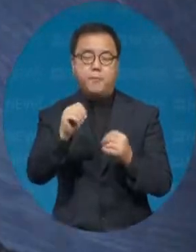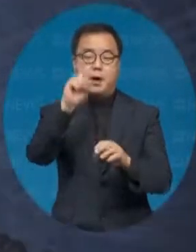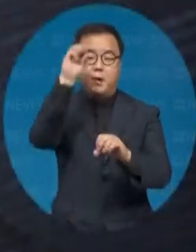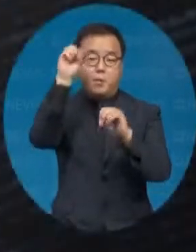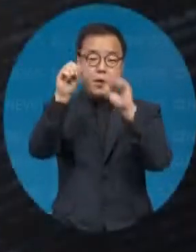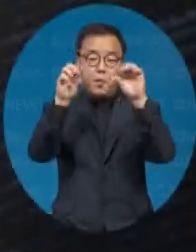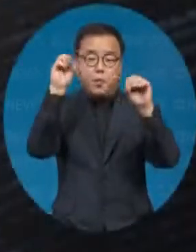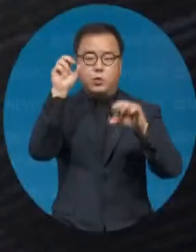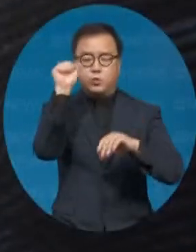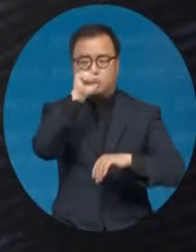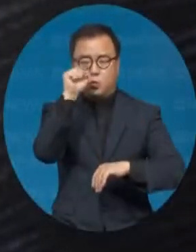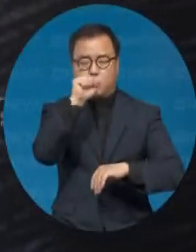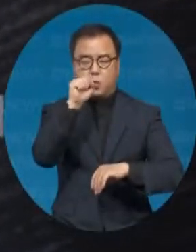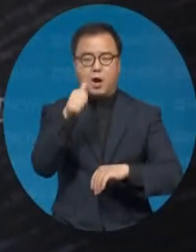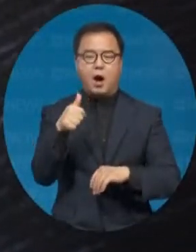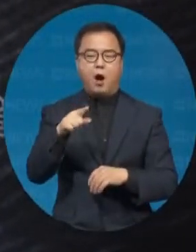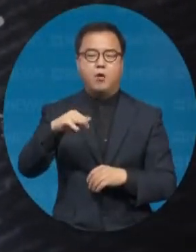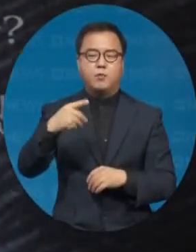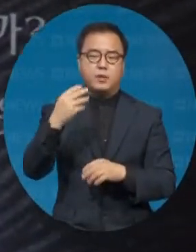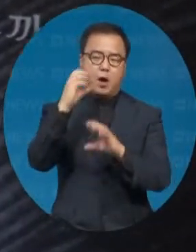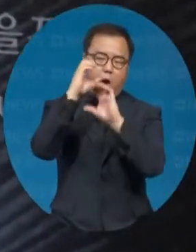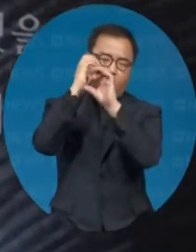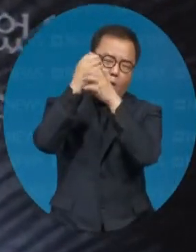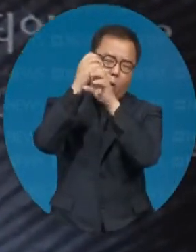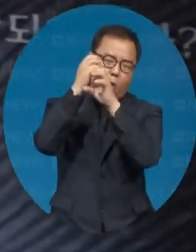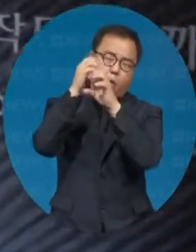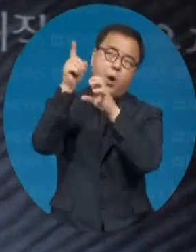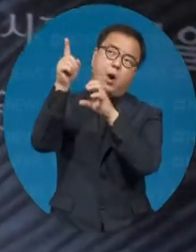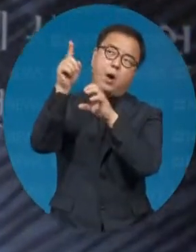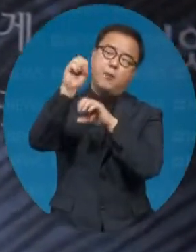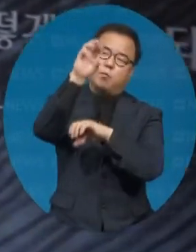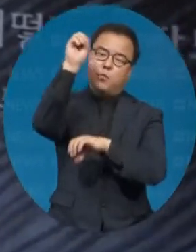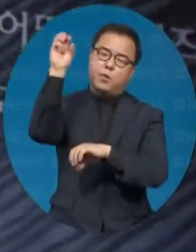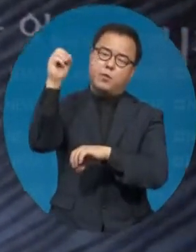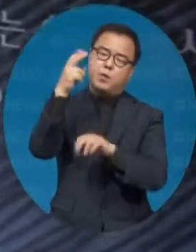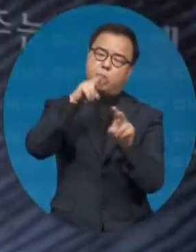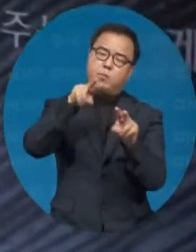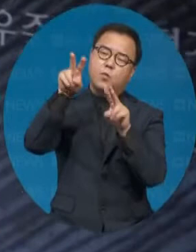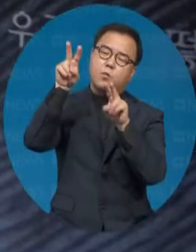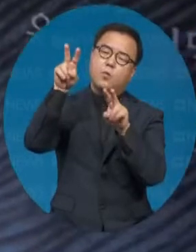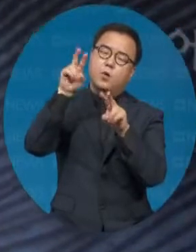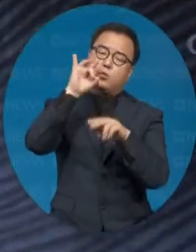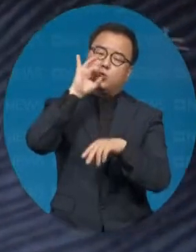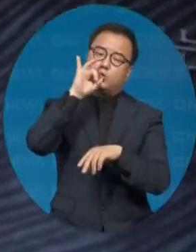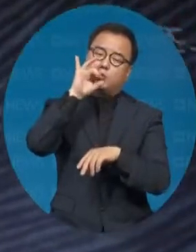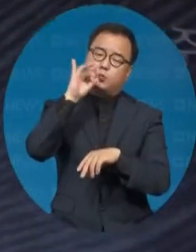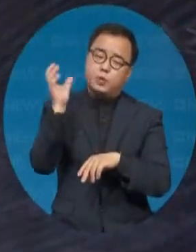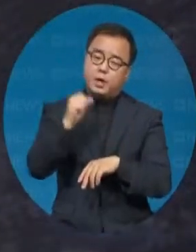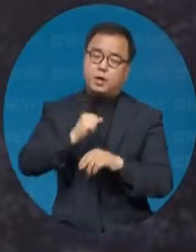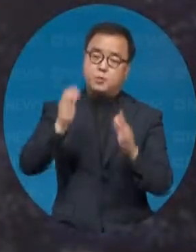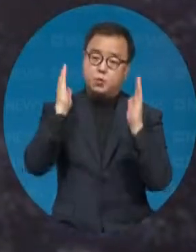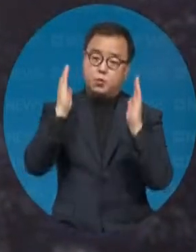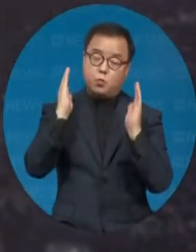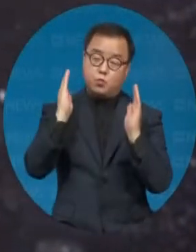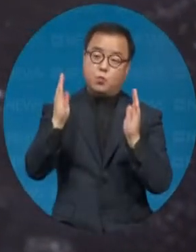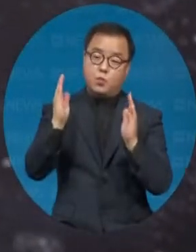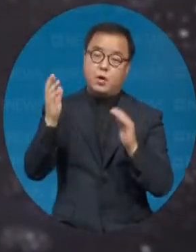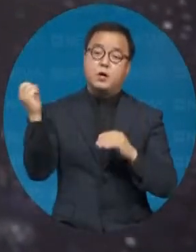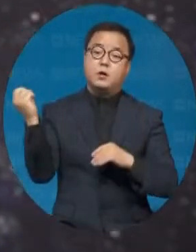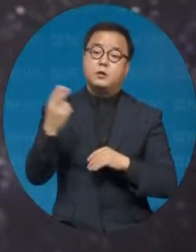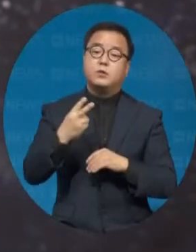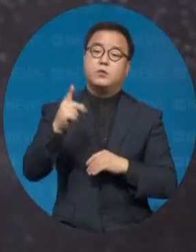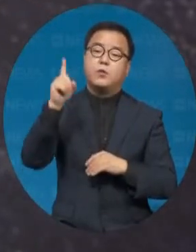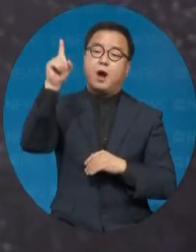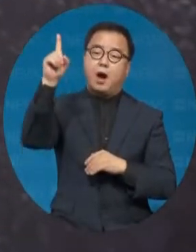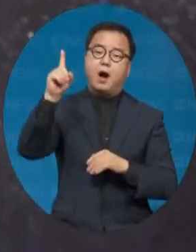허블은 할아버지가 선물한 망원경을 통해 별을 보며 별에 대한 궁금증을 갖게 됐고 공부하게 되었고